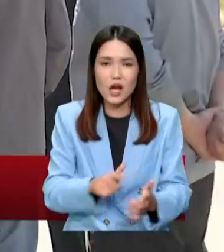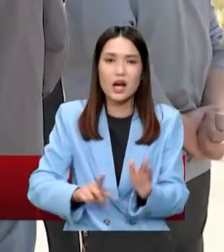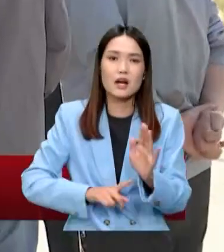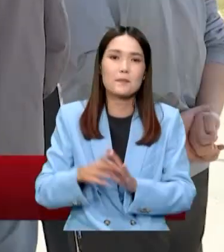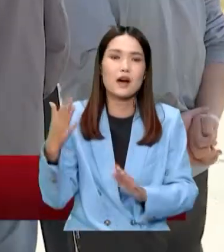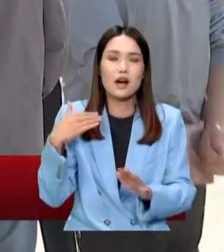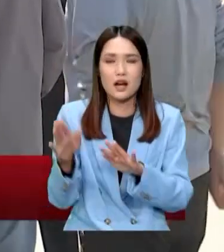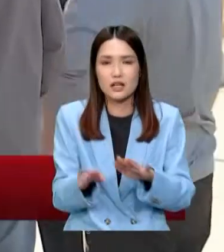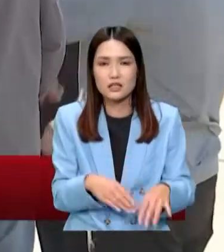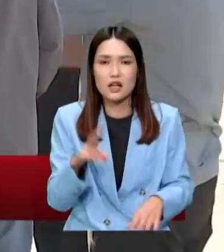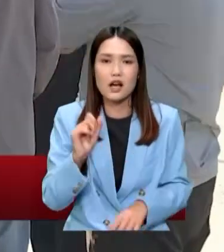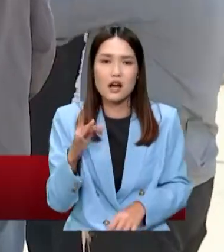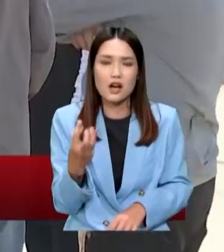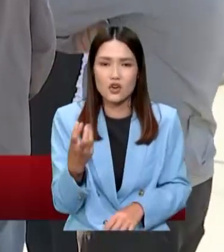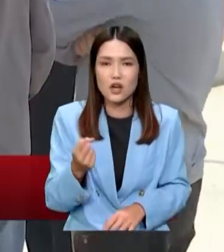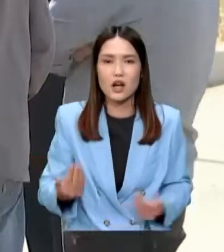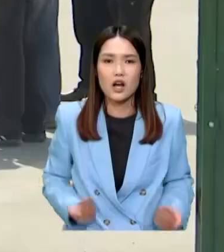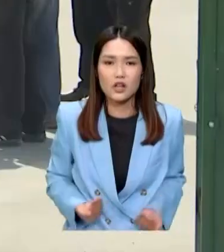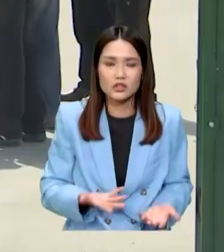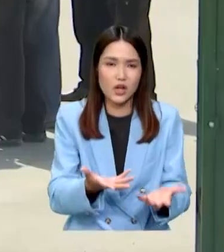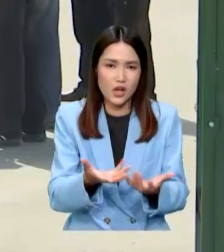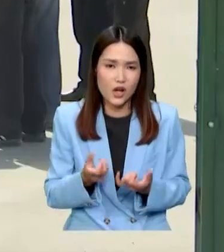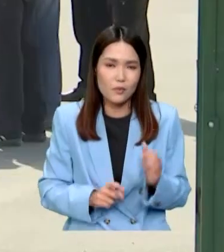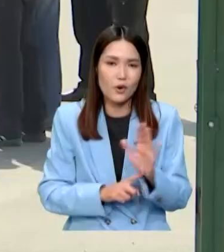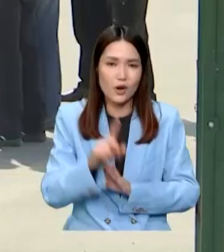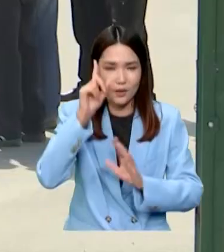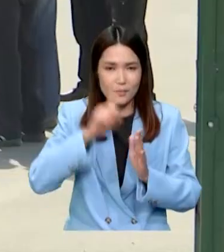балансына өтеді. Қараша айында тұрғындарды қабылдай бастайды деп